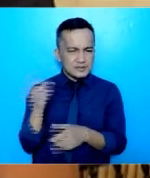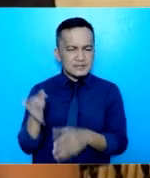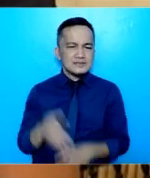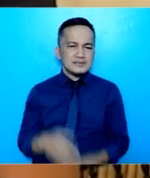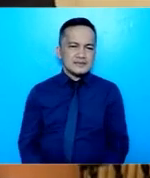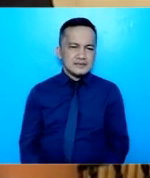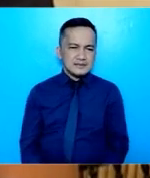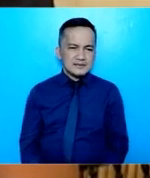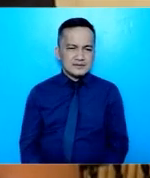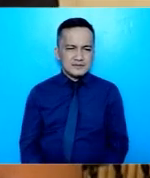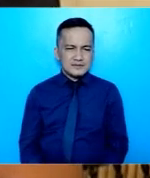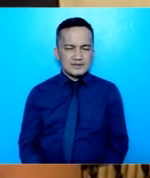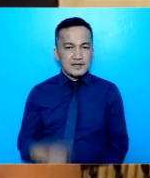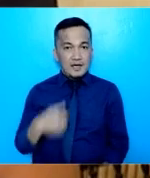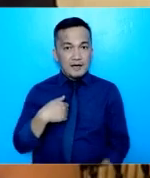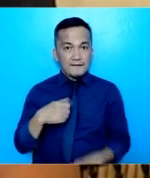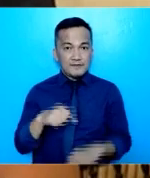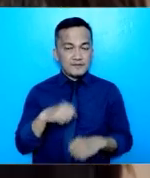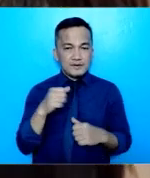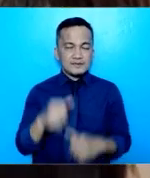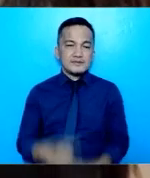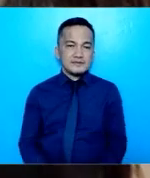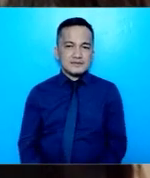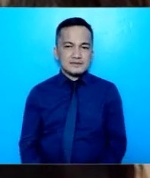And I'm so proud.